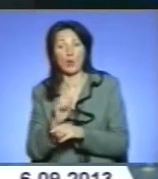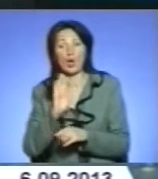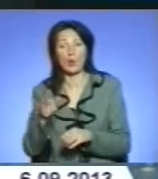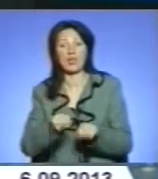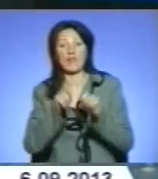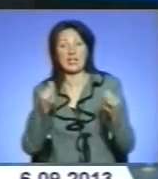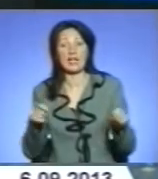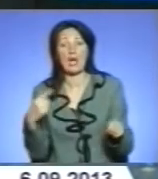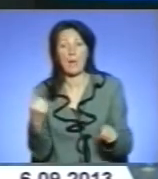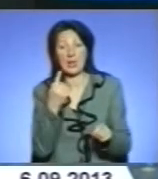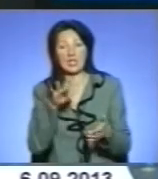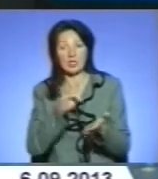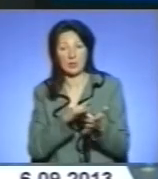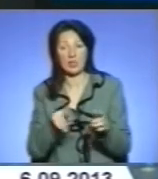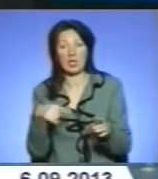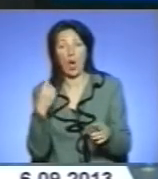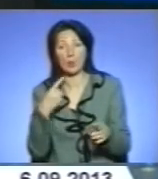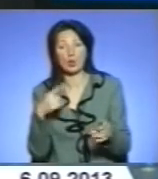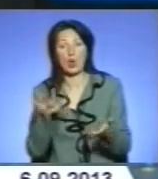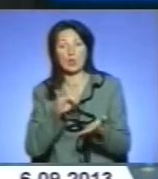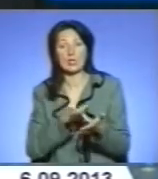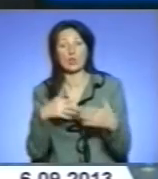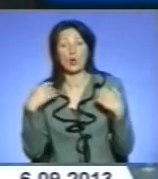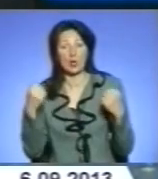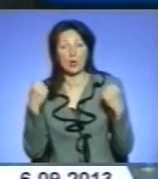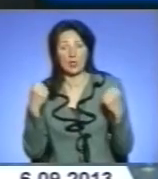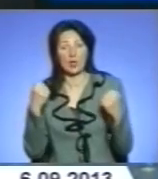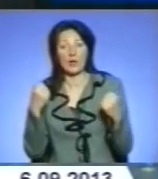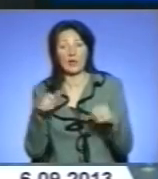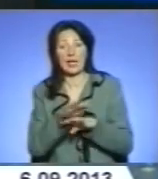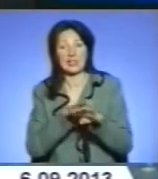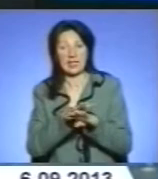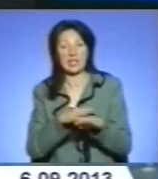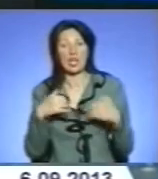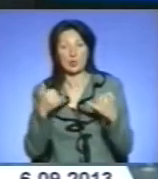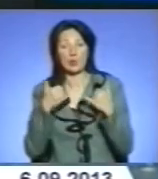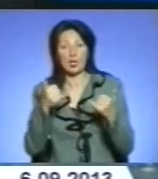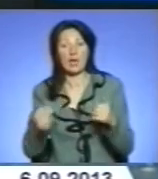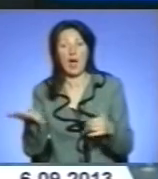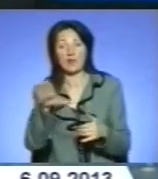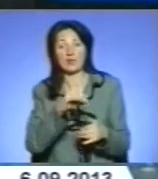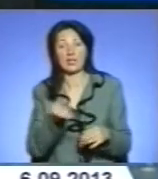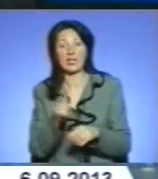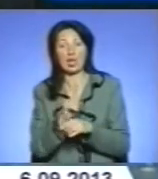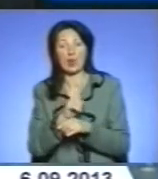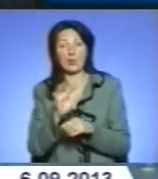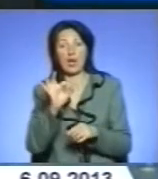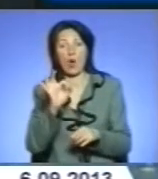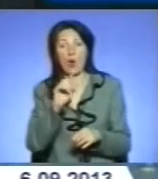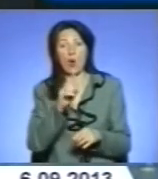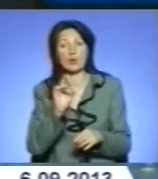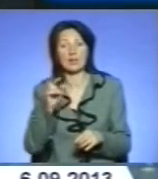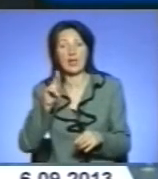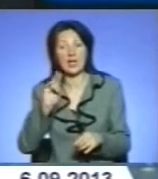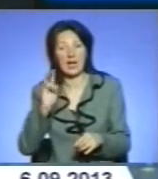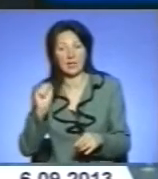першість міста та обласного центру фізичного здоров'я населення «Спорт для всіх» з оздоровчого бігу «Тернопільська Озеряна». За традицією, ці